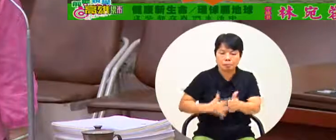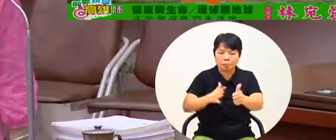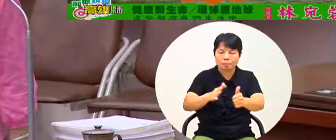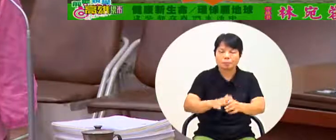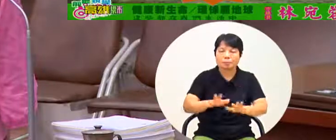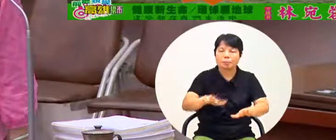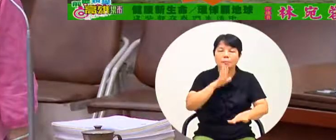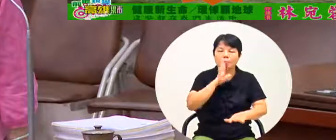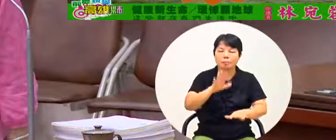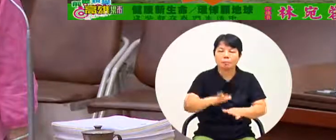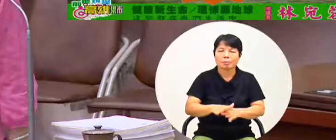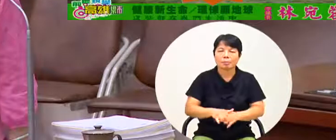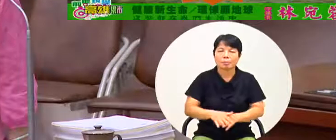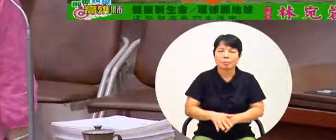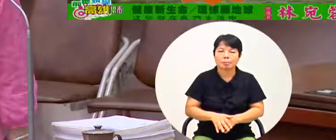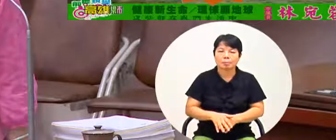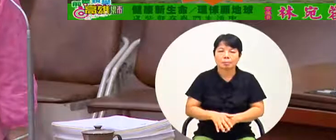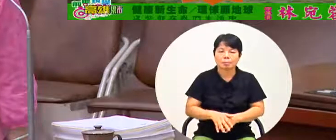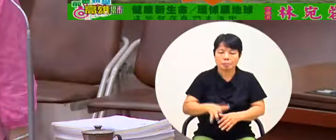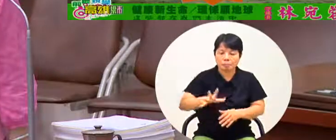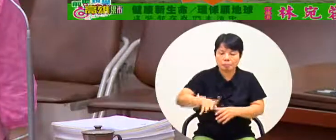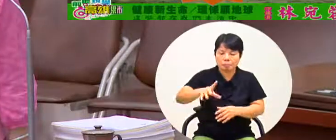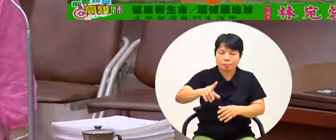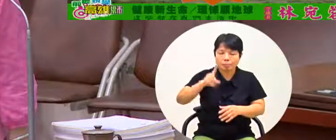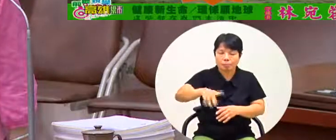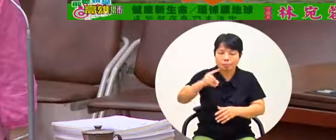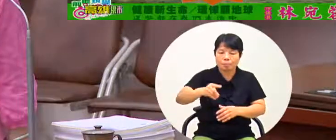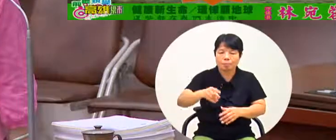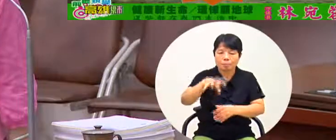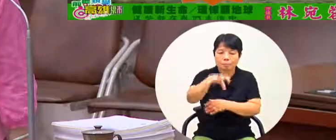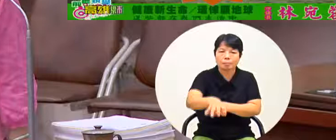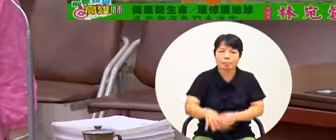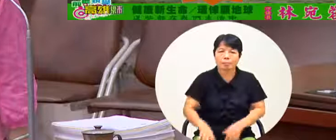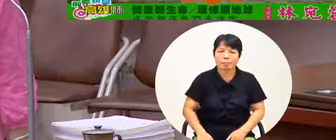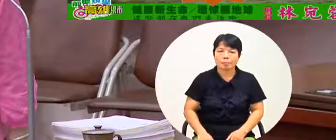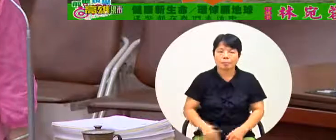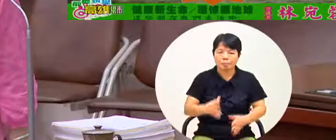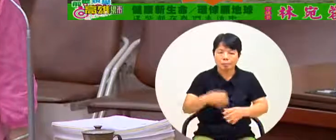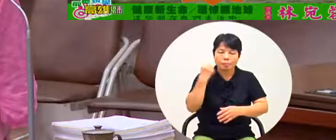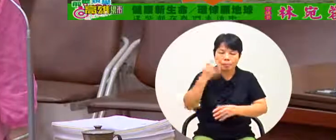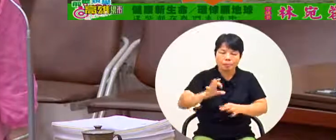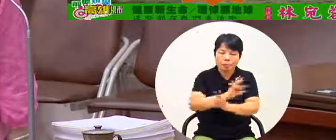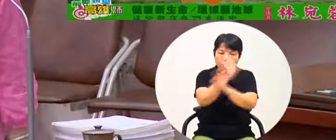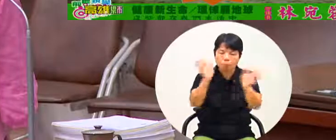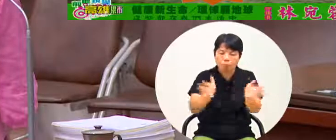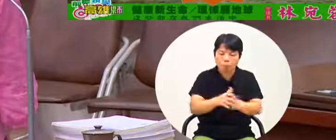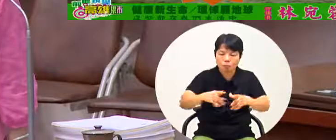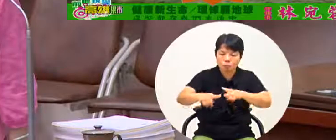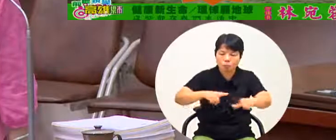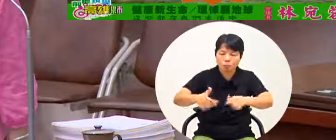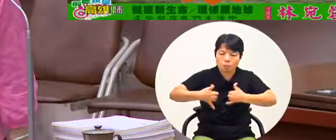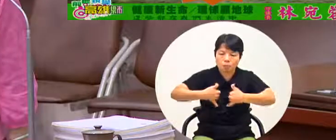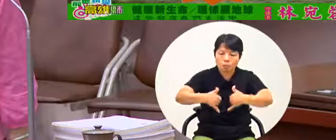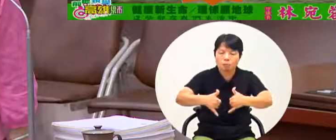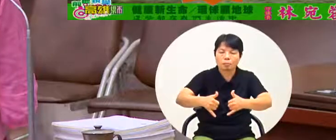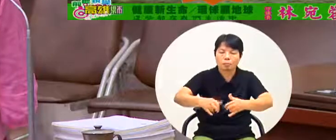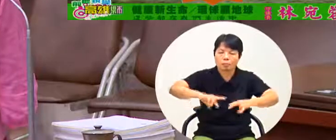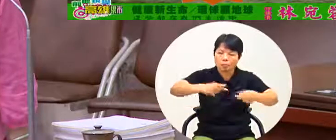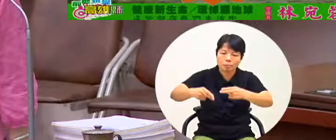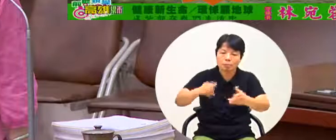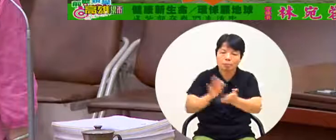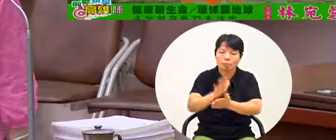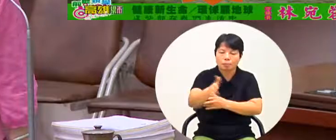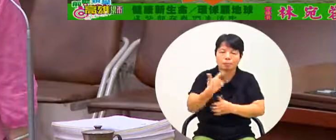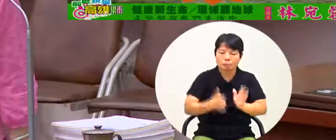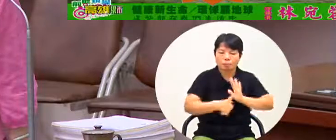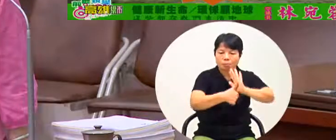在新光园道也把它改造之后，我想整个都会有亮点呐，哈，那